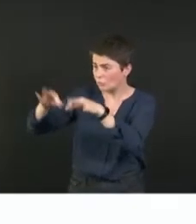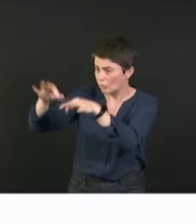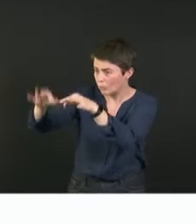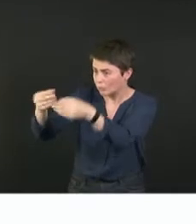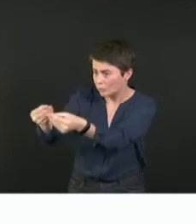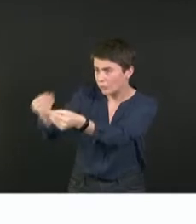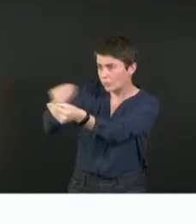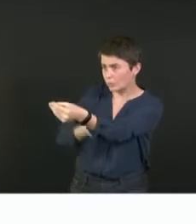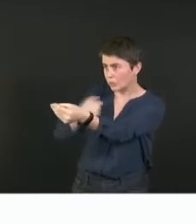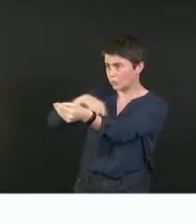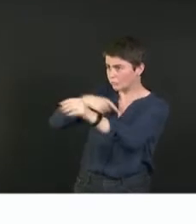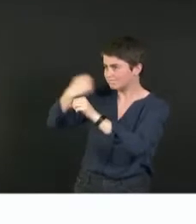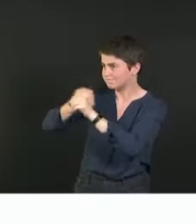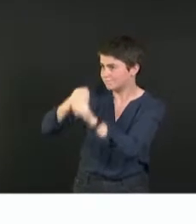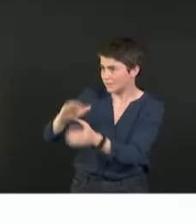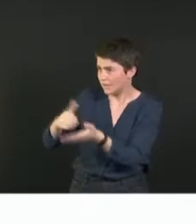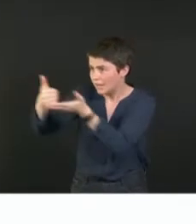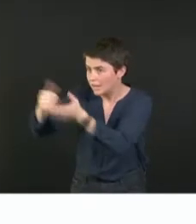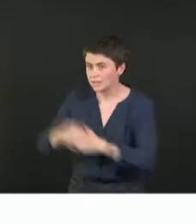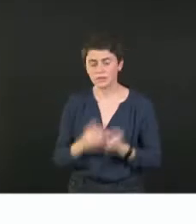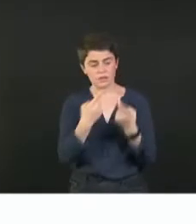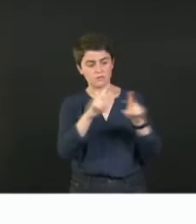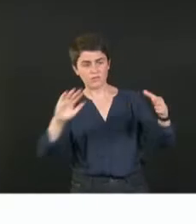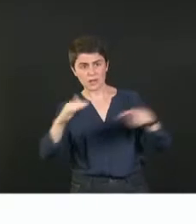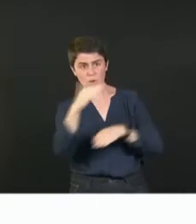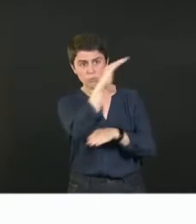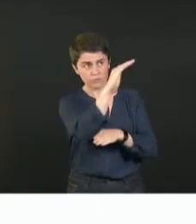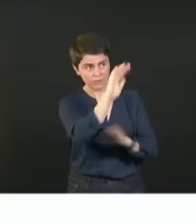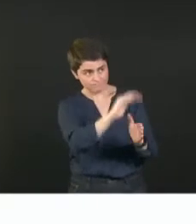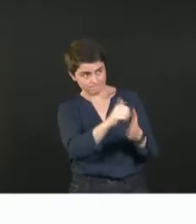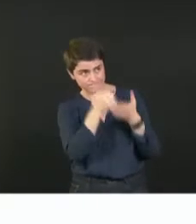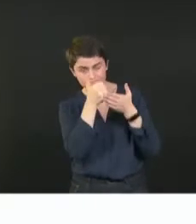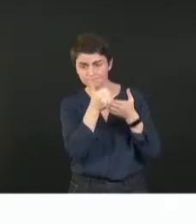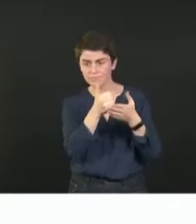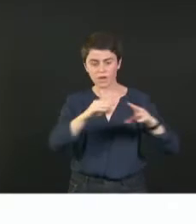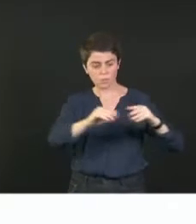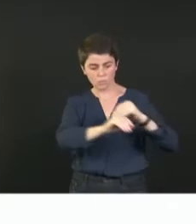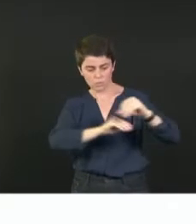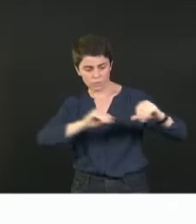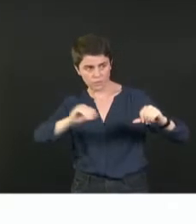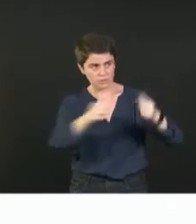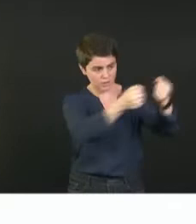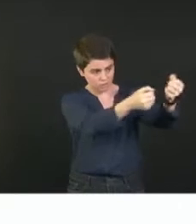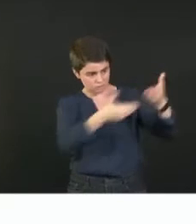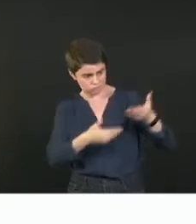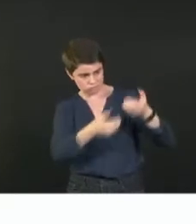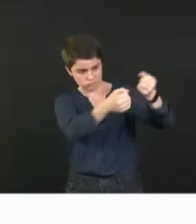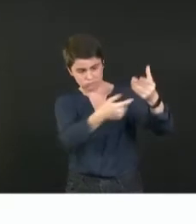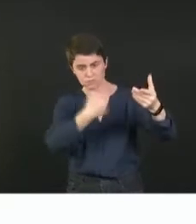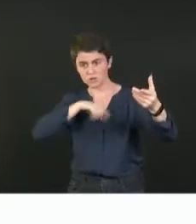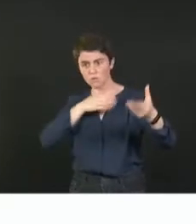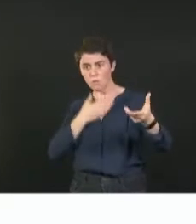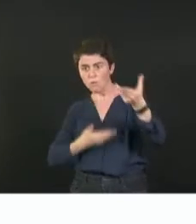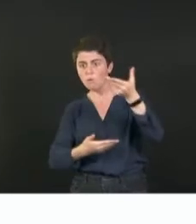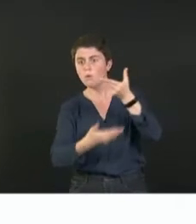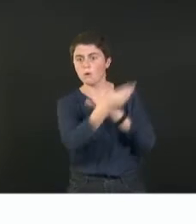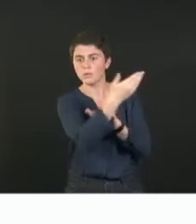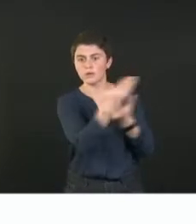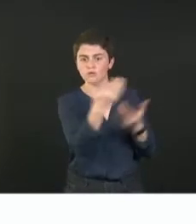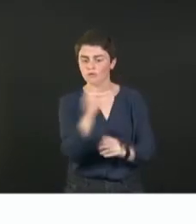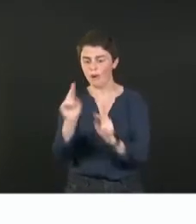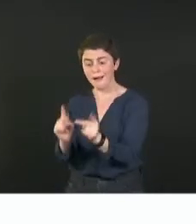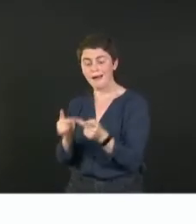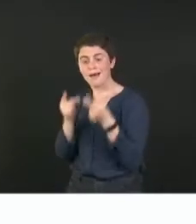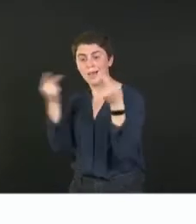Mont-Saint-Aignan nous a aidés, nous a livré du compost et puis du terreau. Et en échange, on a fourni les paniers, les premiers paniers